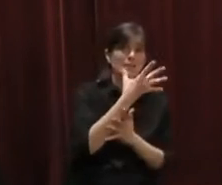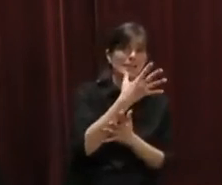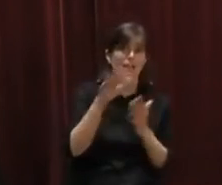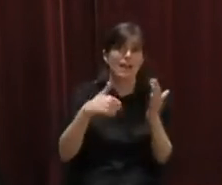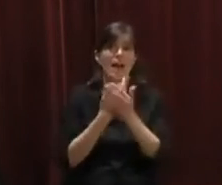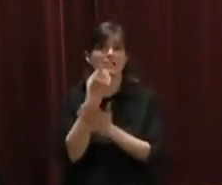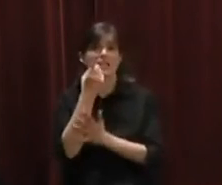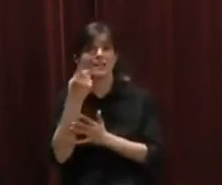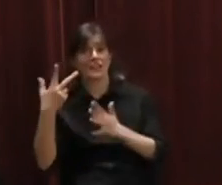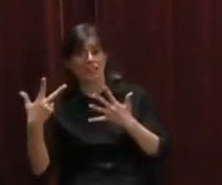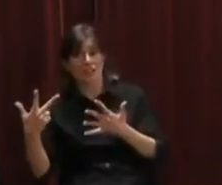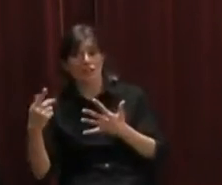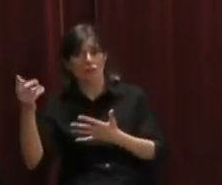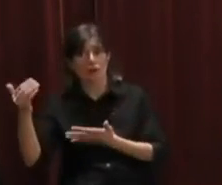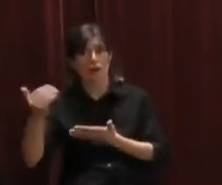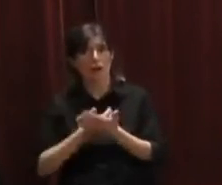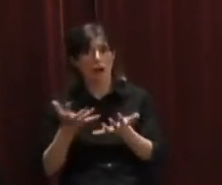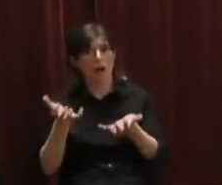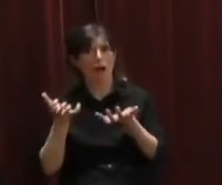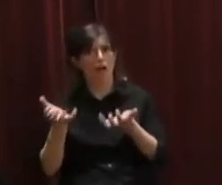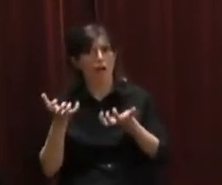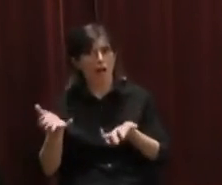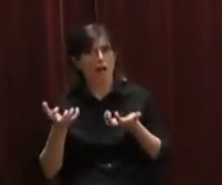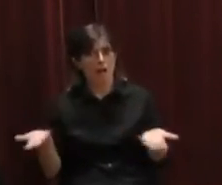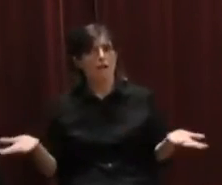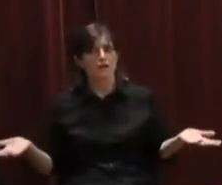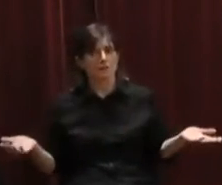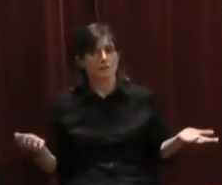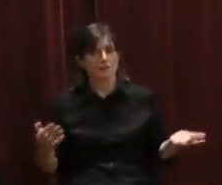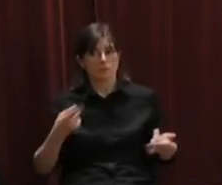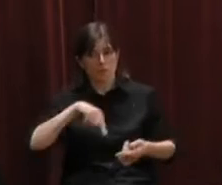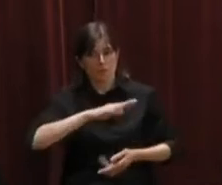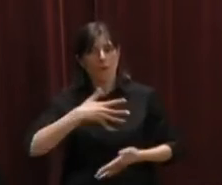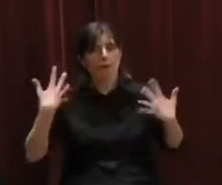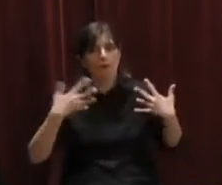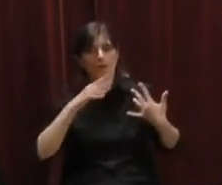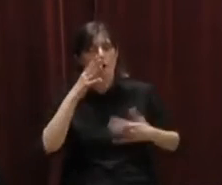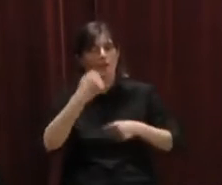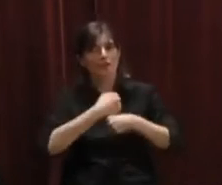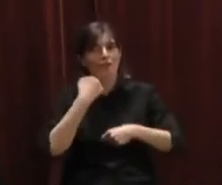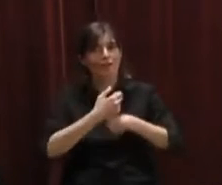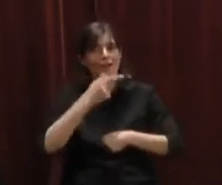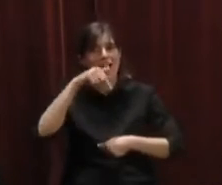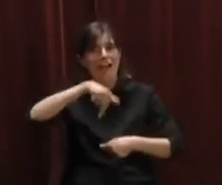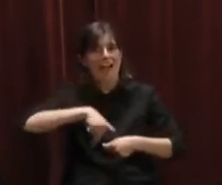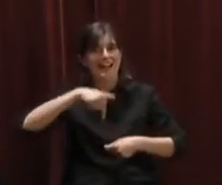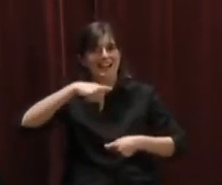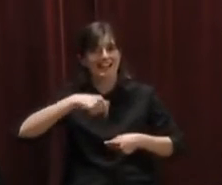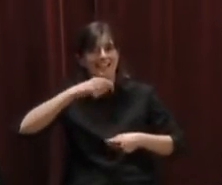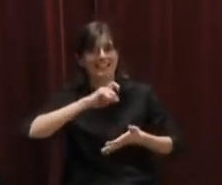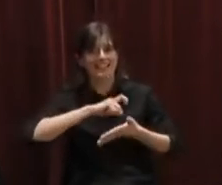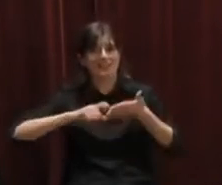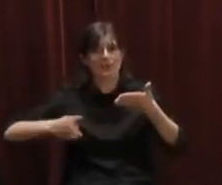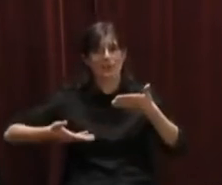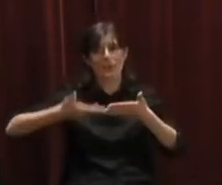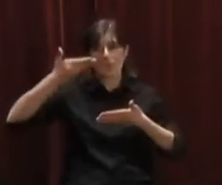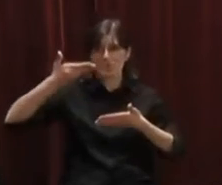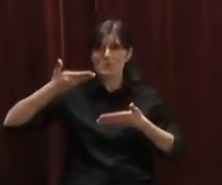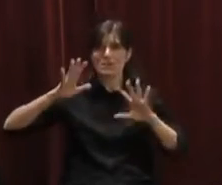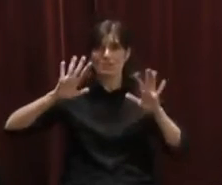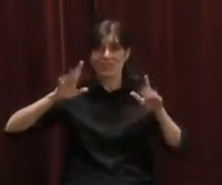dels treballadors d'aquesta comunitat autònoma pugi un 17% en 4 anys, però això només són pessigolles pels grans hotelers i hem de